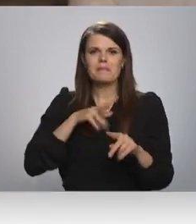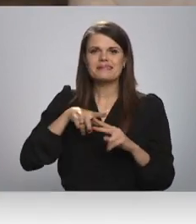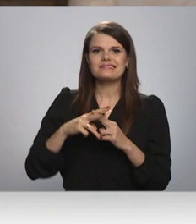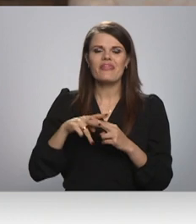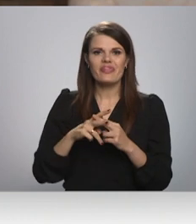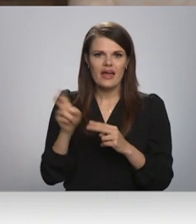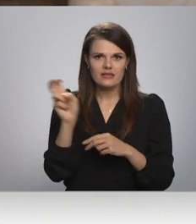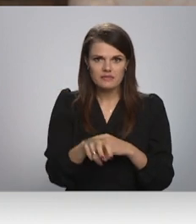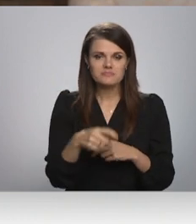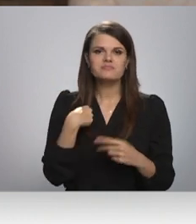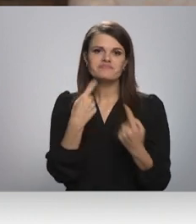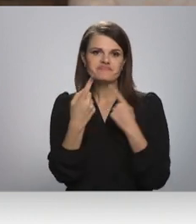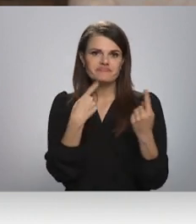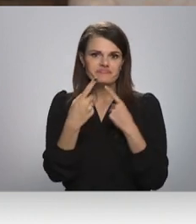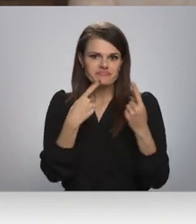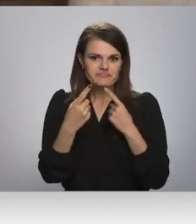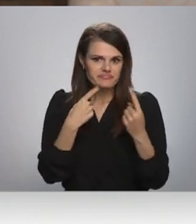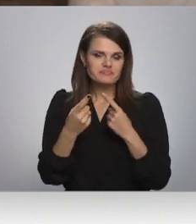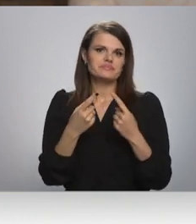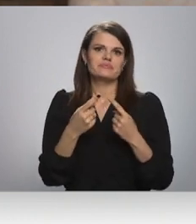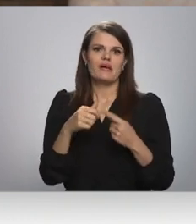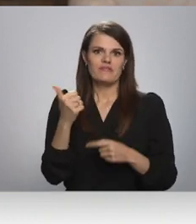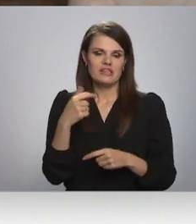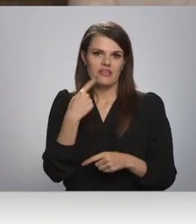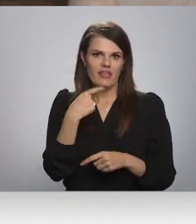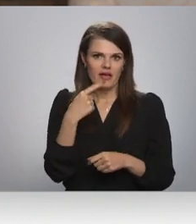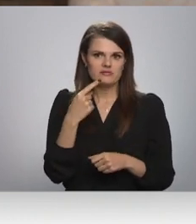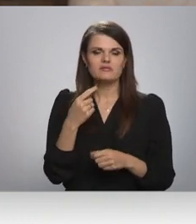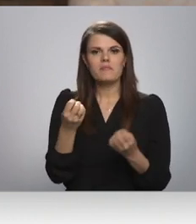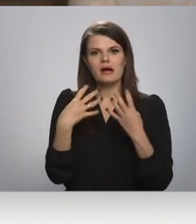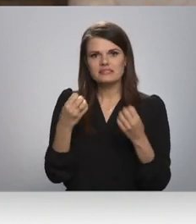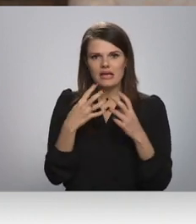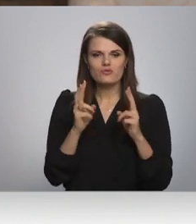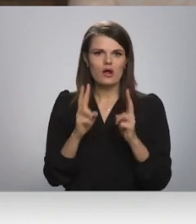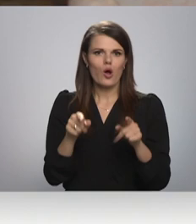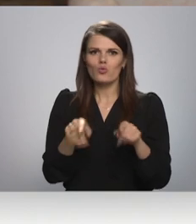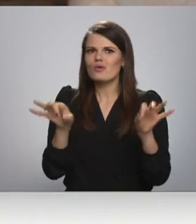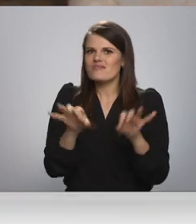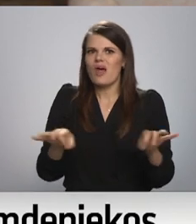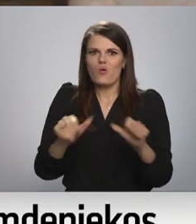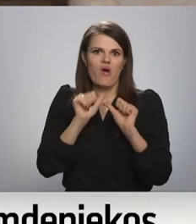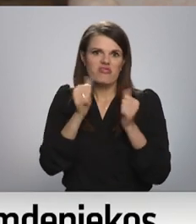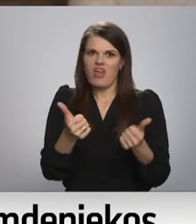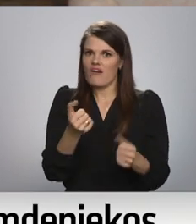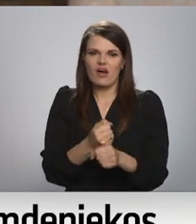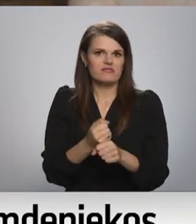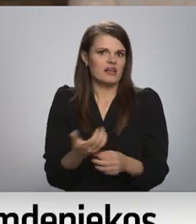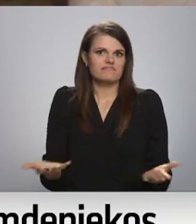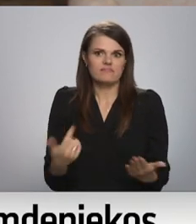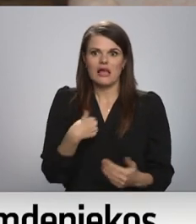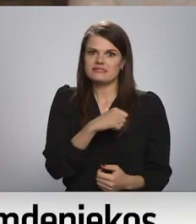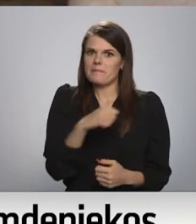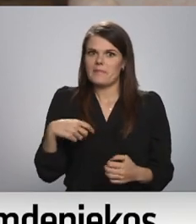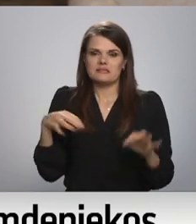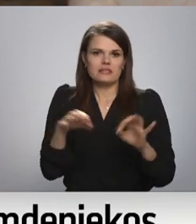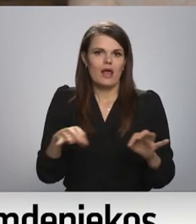iesaistīti tajā visā, un es ar viņiem runāju. Un principā viņi man paskaidroja pa lielam, ka tur neko baigi daudz darīt nevar, vismaz es pats,